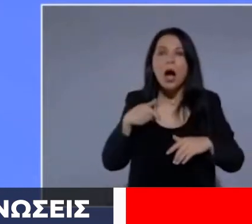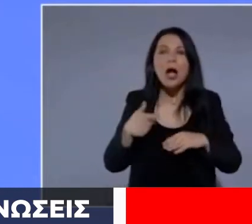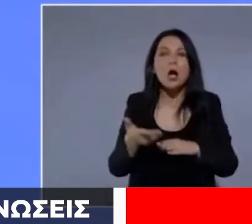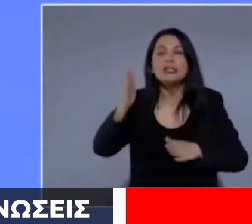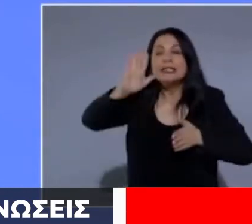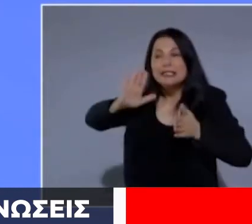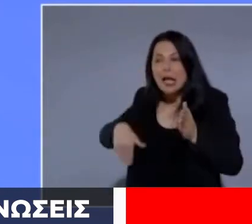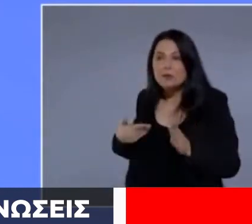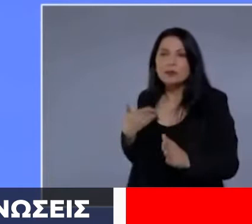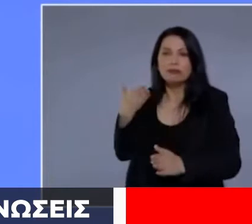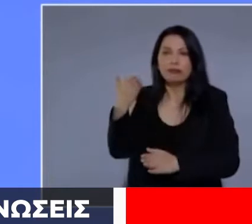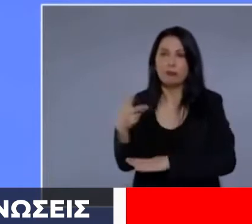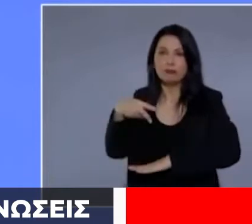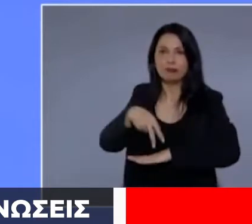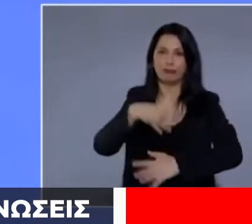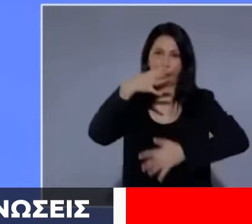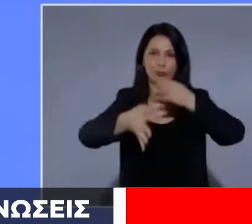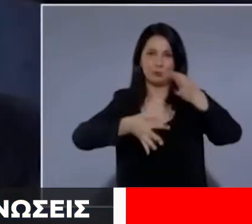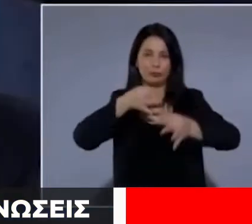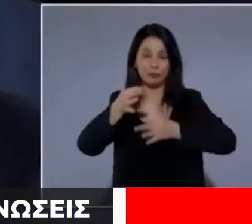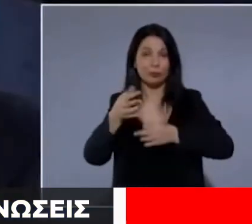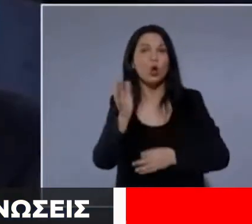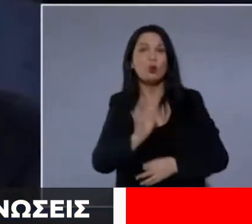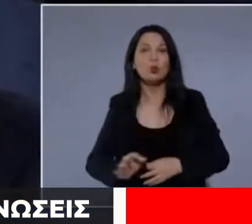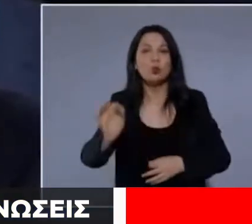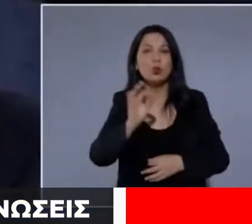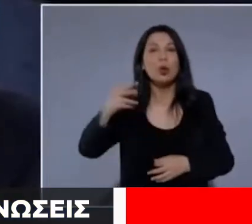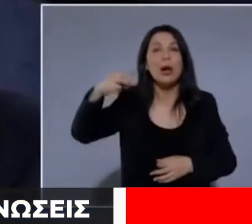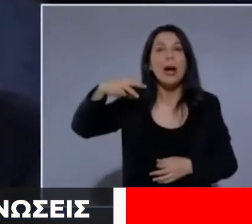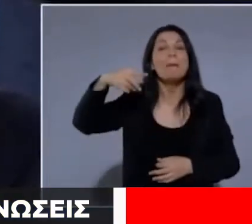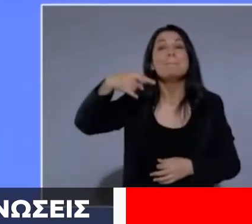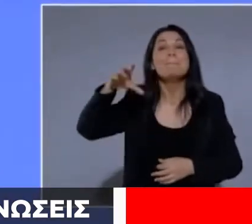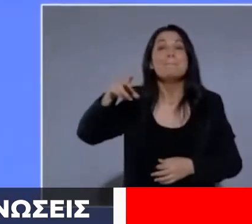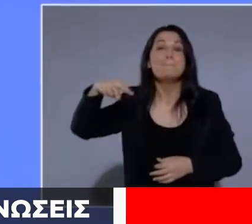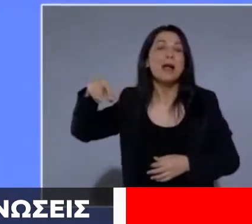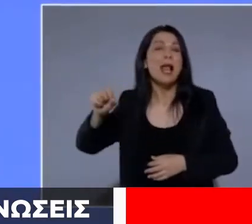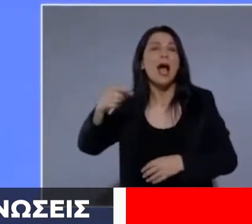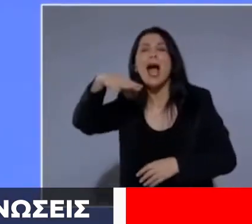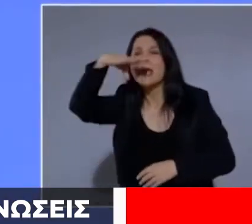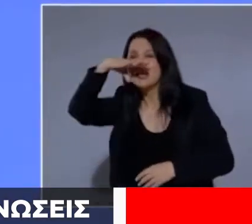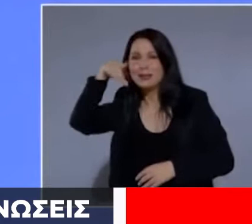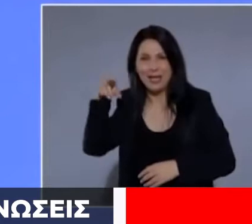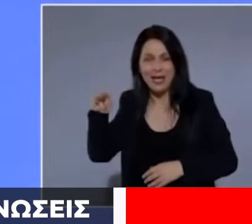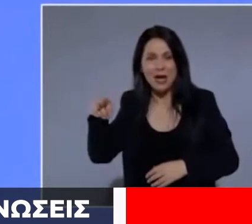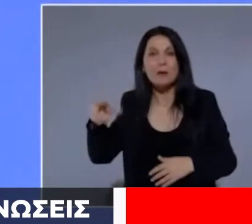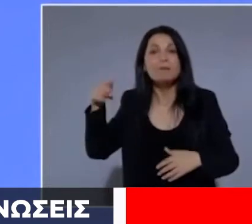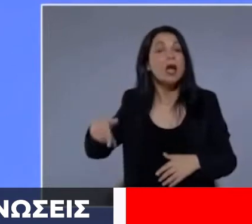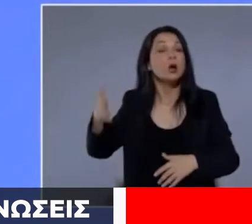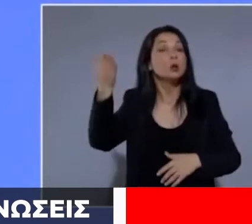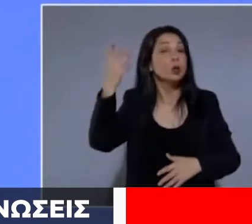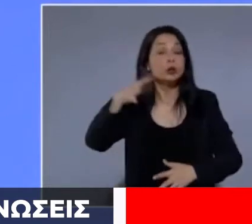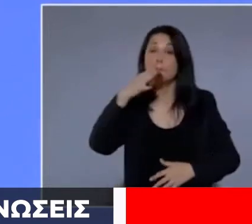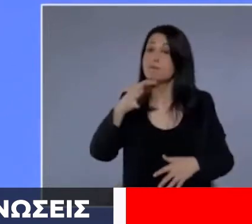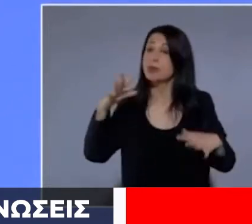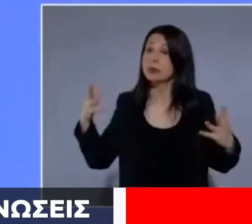της πανδημίας, τόνισε ο Υπουργός Υποδομών από το Βήμα. Ενώ τα έργα των οδικών αξώνων Θεσσαλονίκης Έδεσας και Δράμας Αμφίπολης